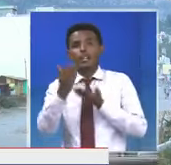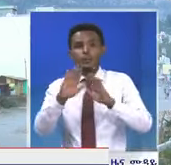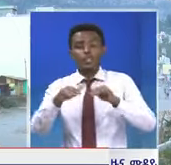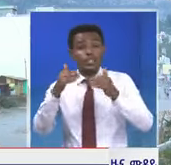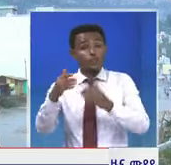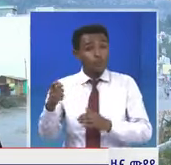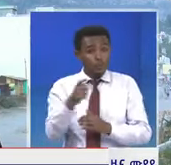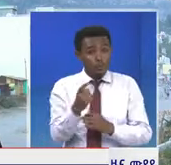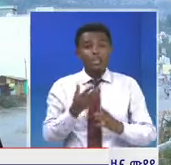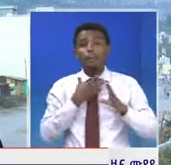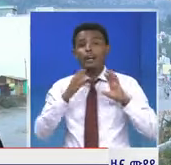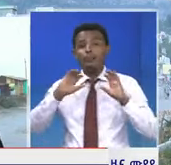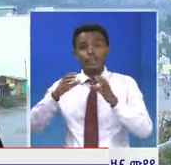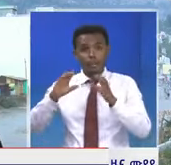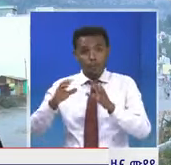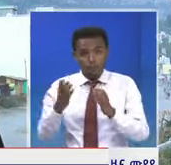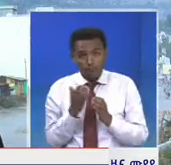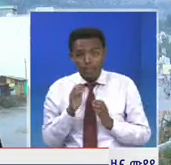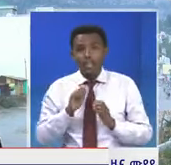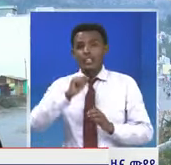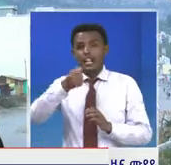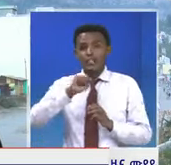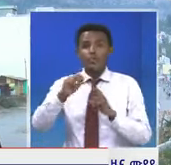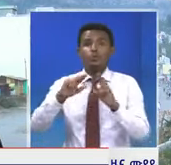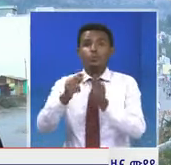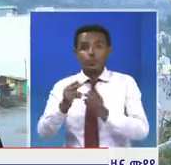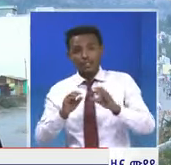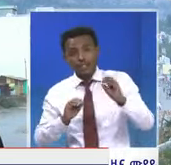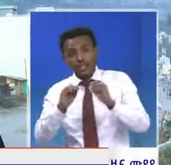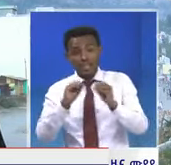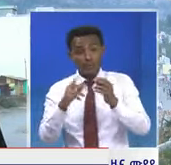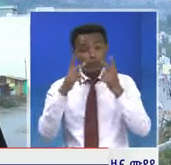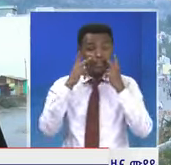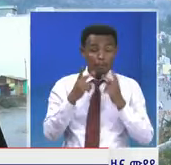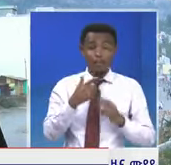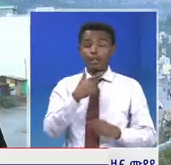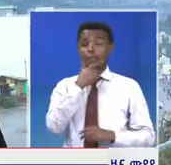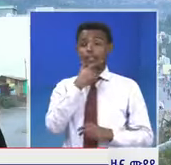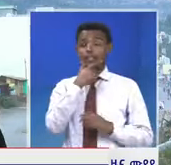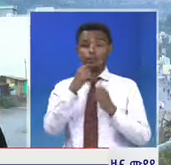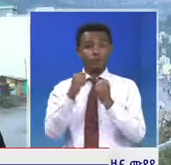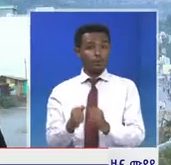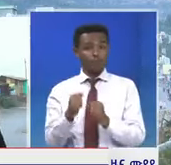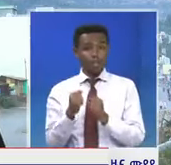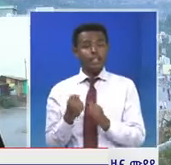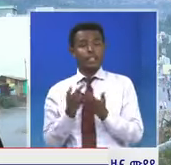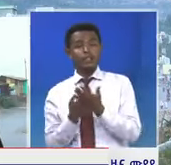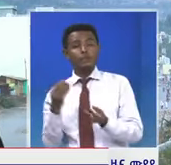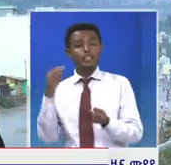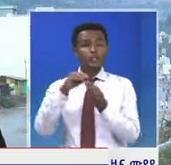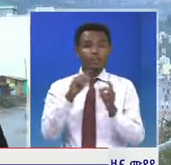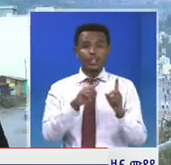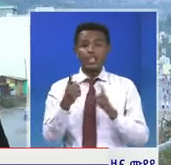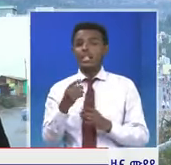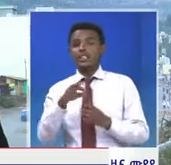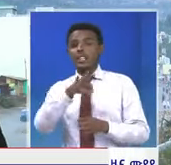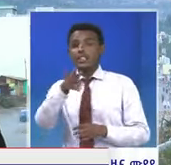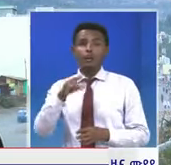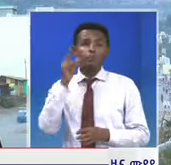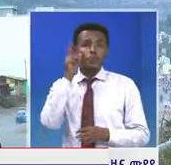ሚዲያ ኮርፖሬሽን የጋዜጠኞች ቡድን ተዘዋውሮ በቃኝባቸው አካባቢዎች ላይ ለመታዘብ ችለናል ከዚህ በተጨማሪ ደግሞ የሻይ ቡና አገልግሎት